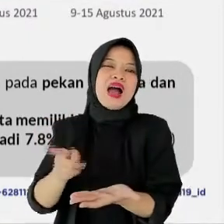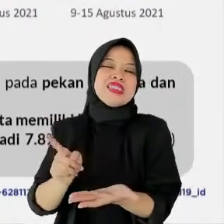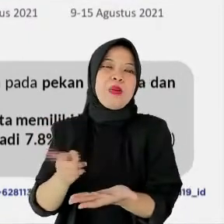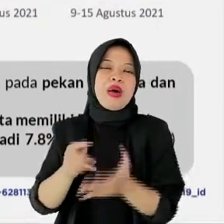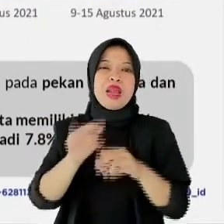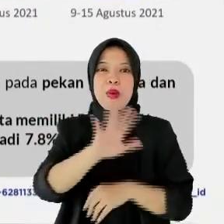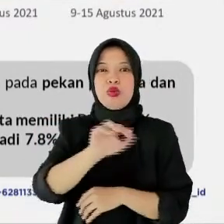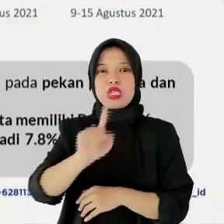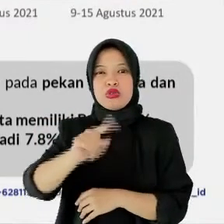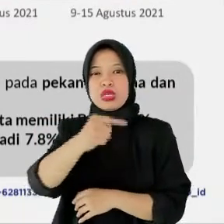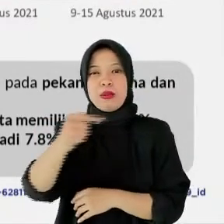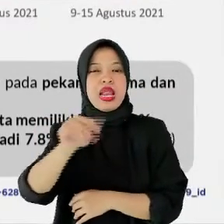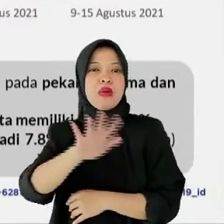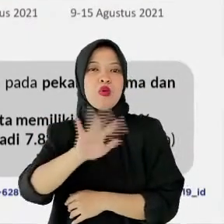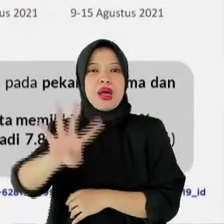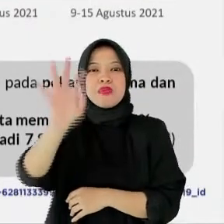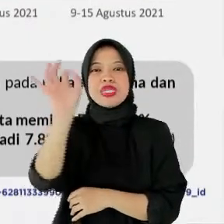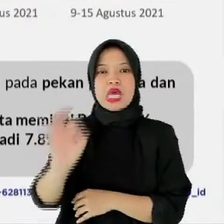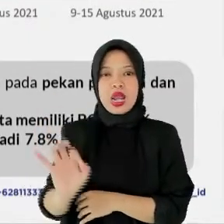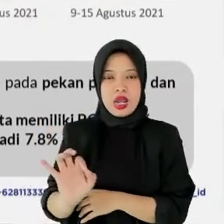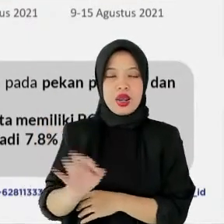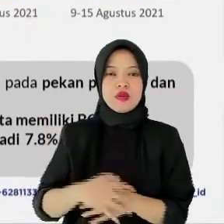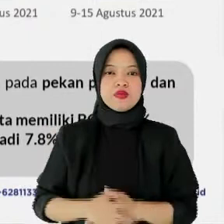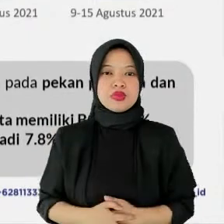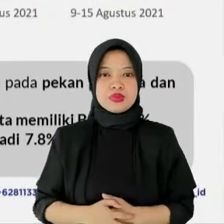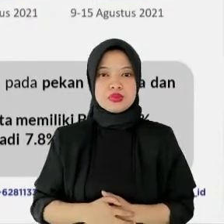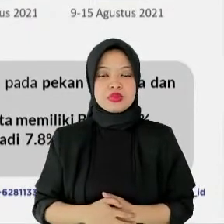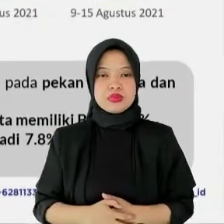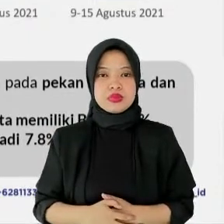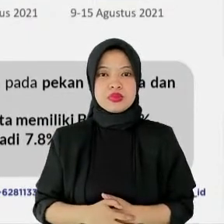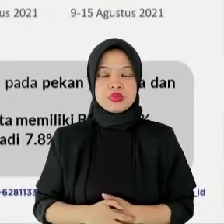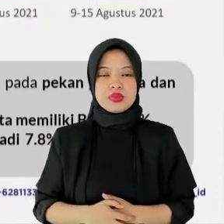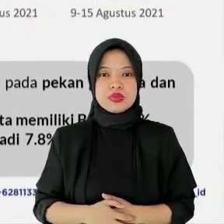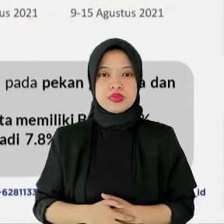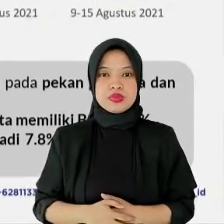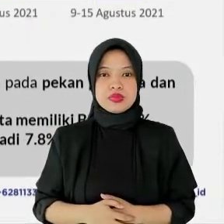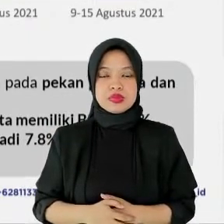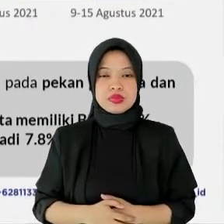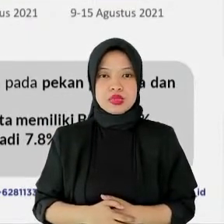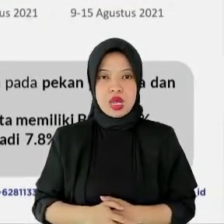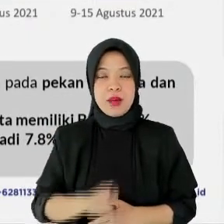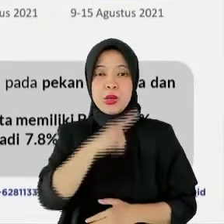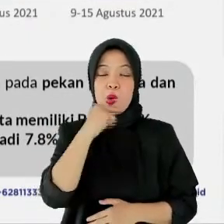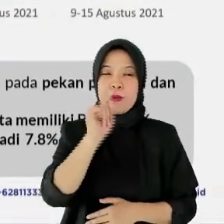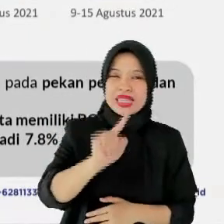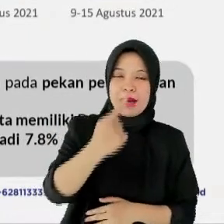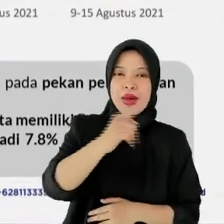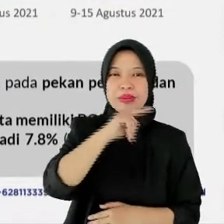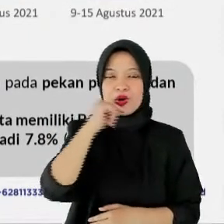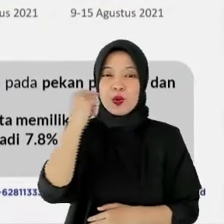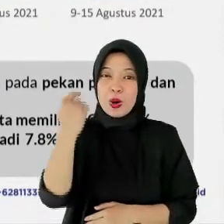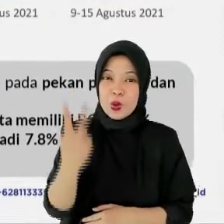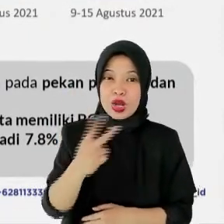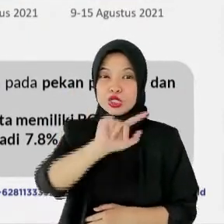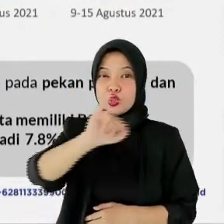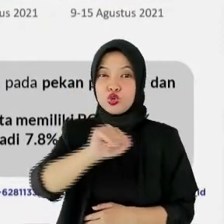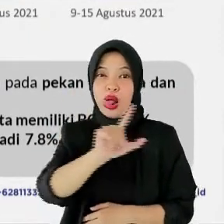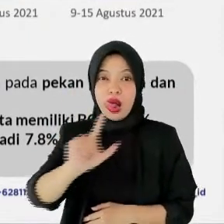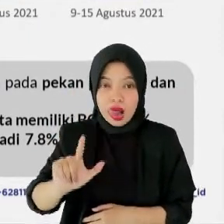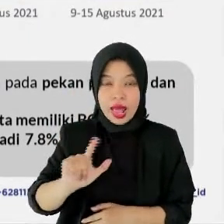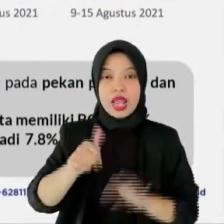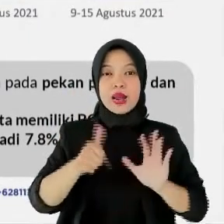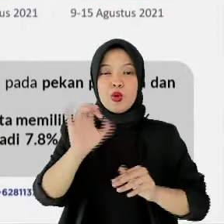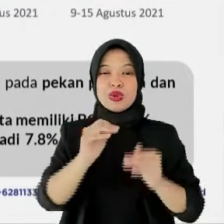berbicara 51-54% kabupaten kota di Indonesia, pada pekan pertama dan pekan kedua Juli, BOR-nya sudah di